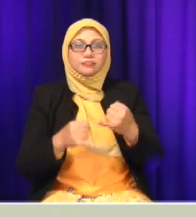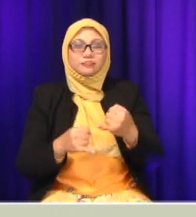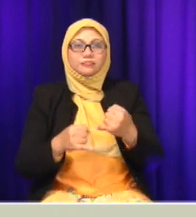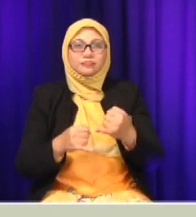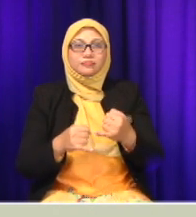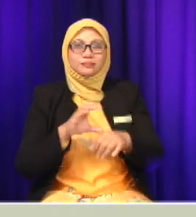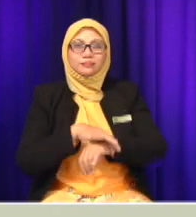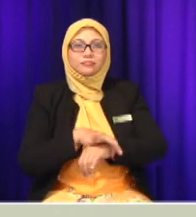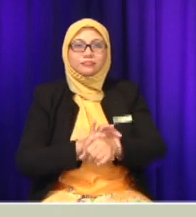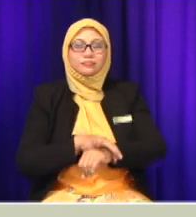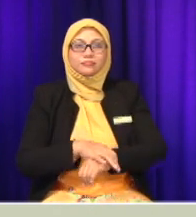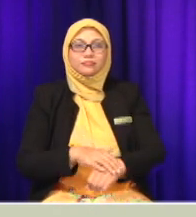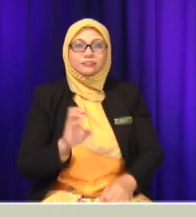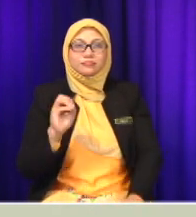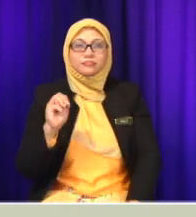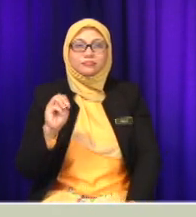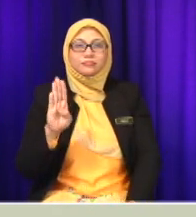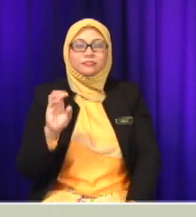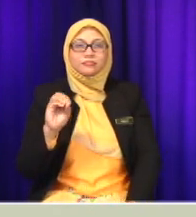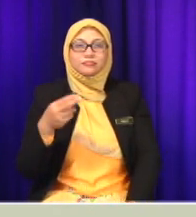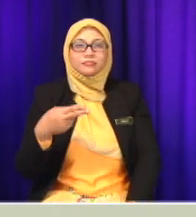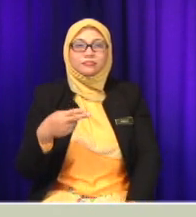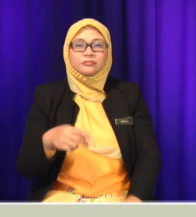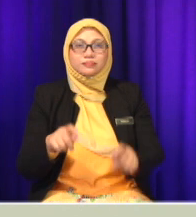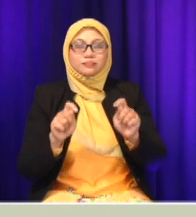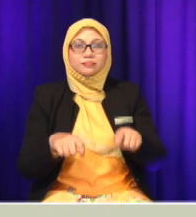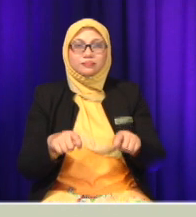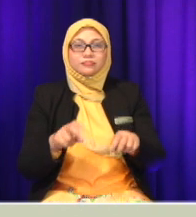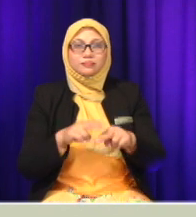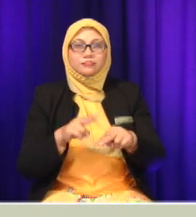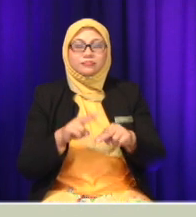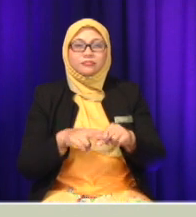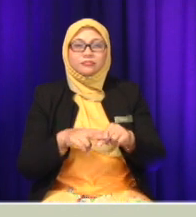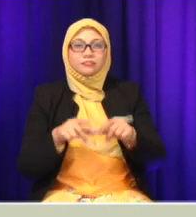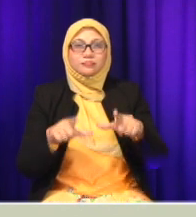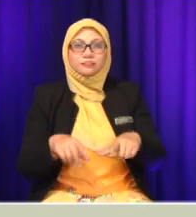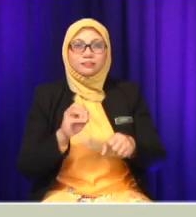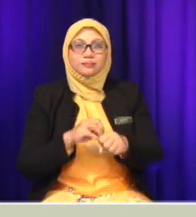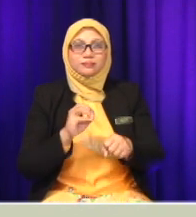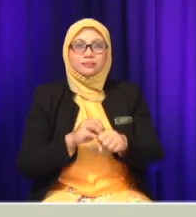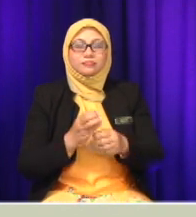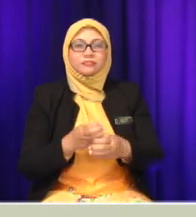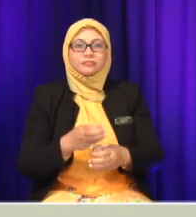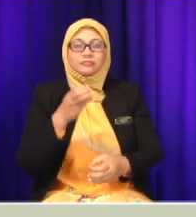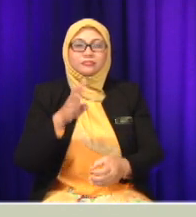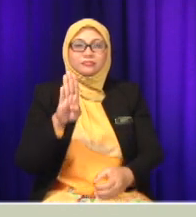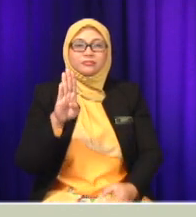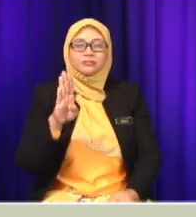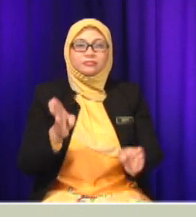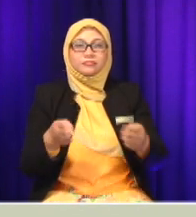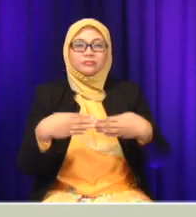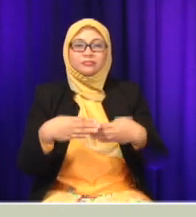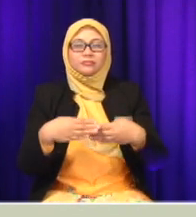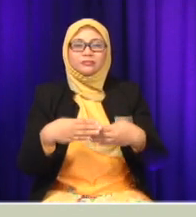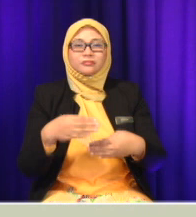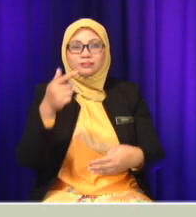lihat pada gambar rajah kedudukan gelang omboh mesti diletakkan di dalam silinder blok okey kerana apa kita nak dapatkan